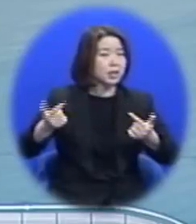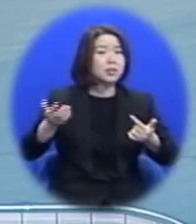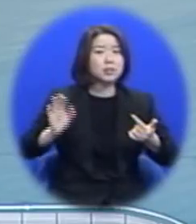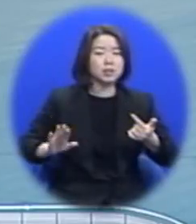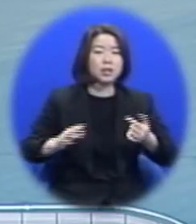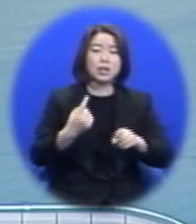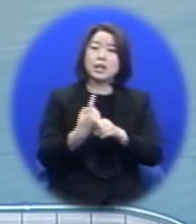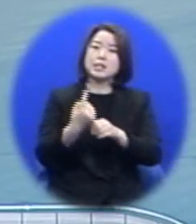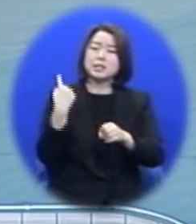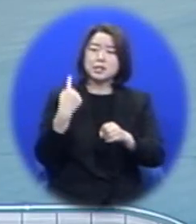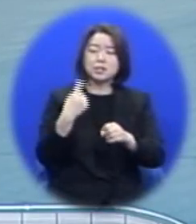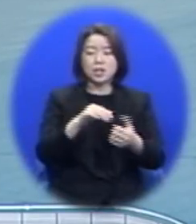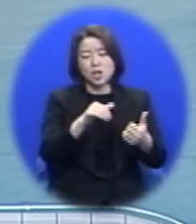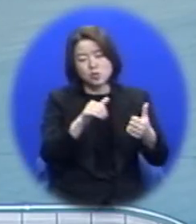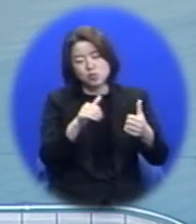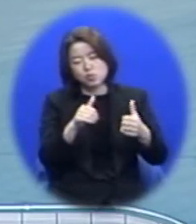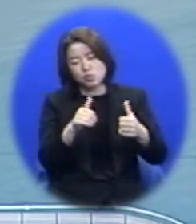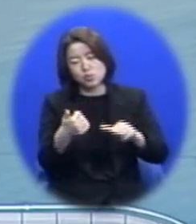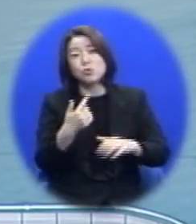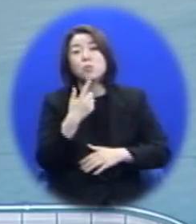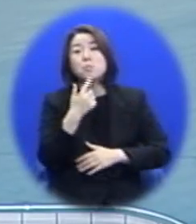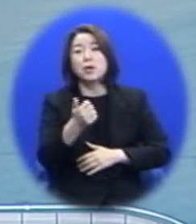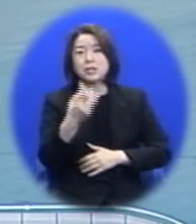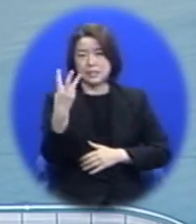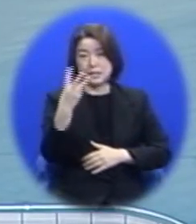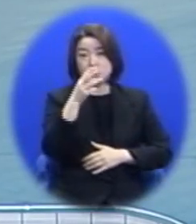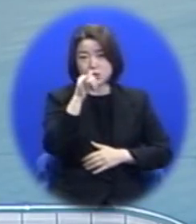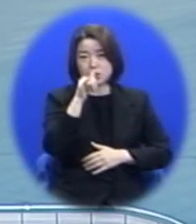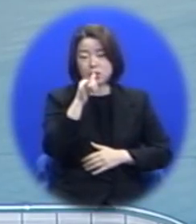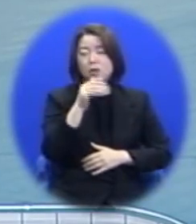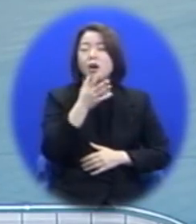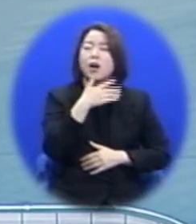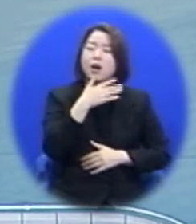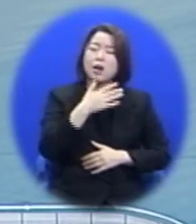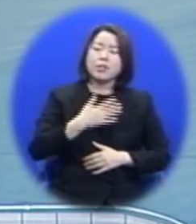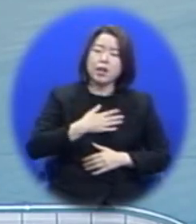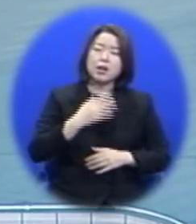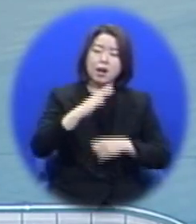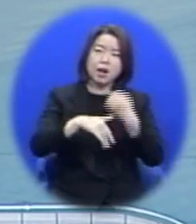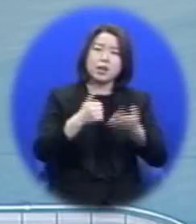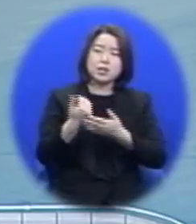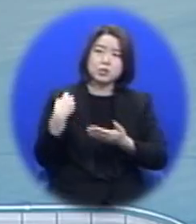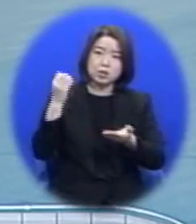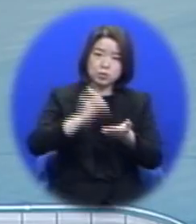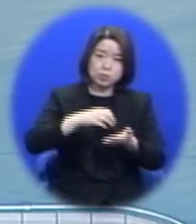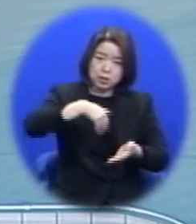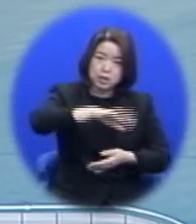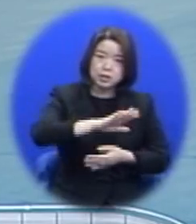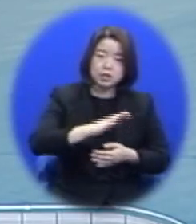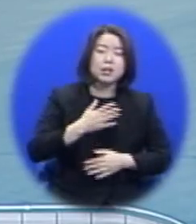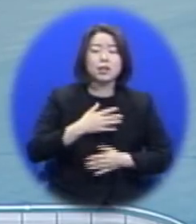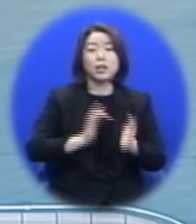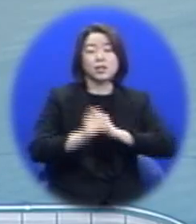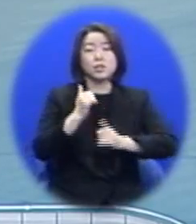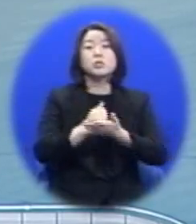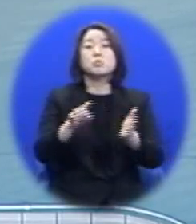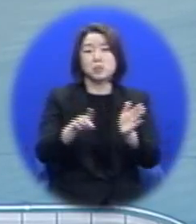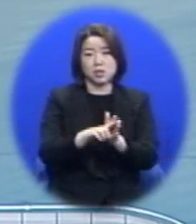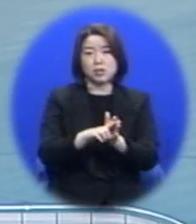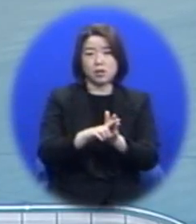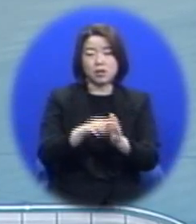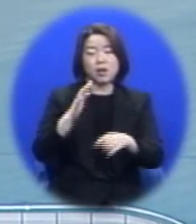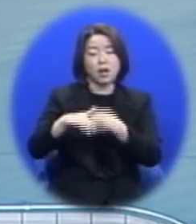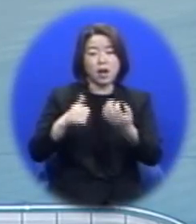번이나 넘기면서 아, 내가 하나님께 돌아가야 되겠구나. 내가 이제는 예수를 믿어야 되겠구나. 하나님